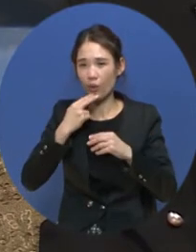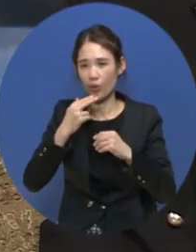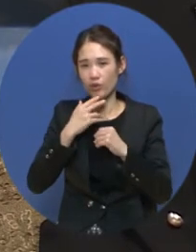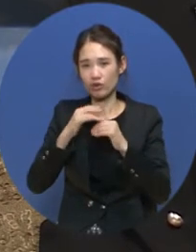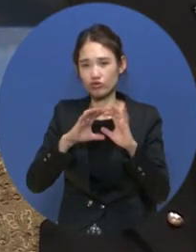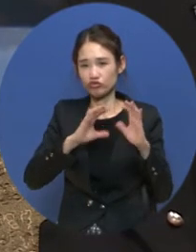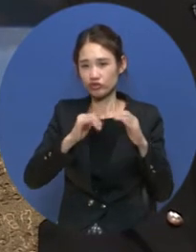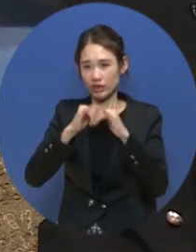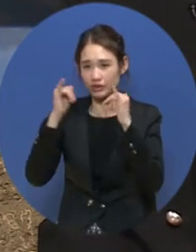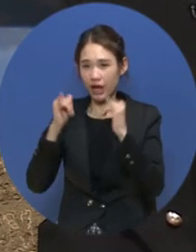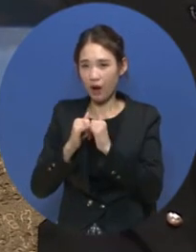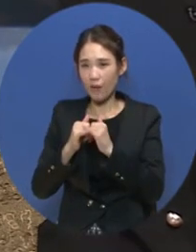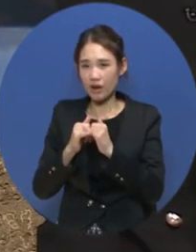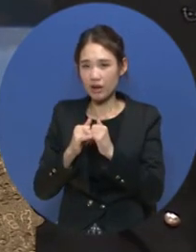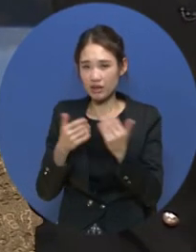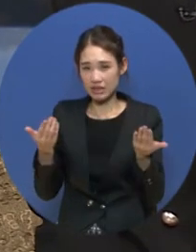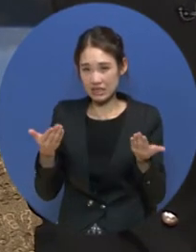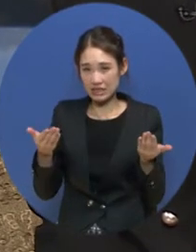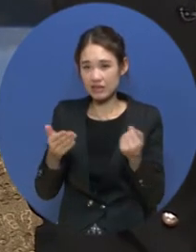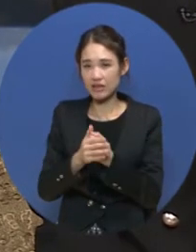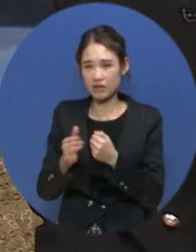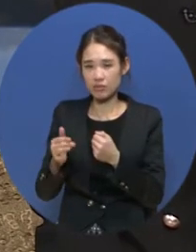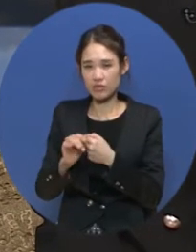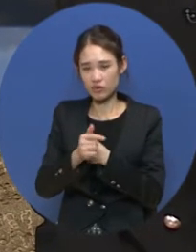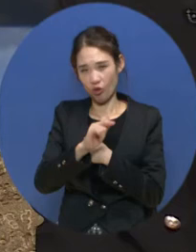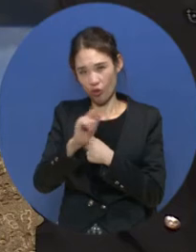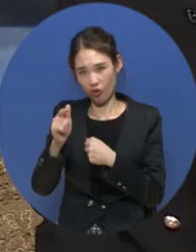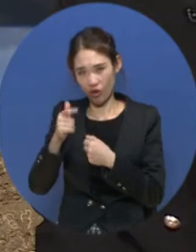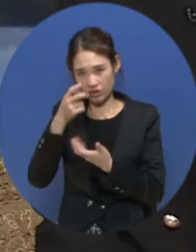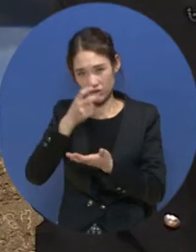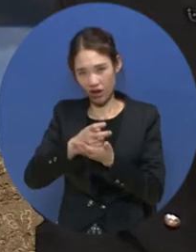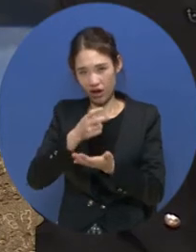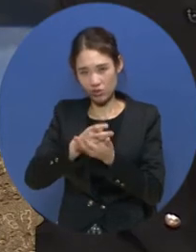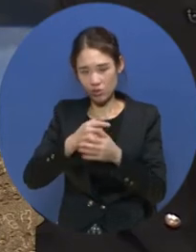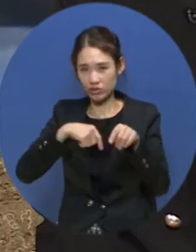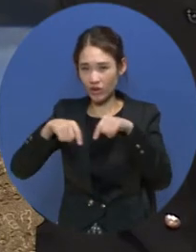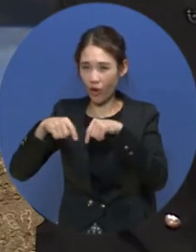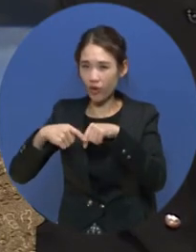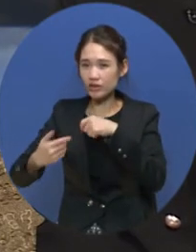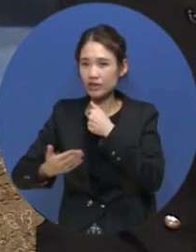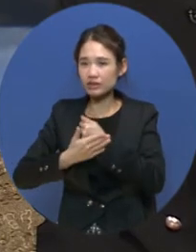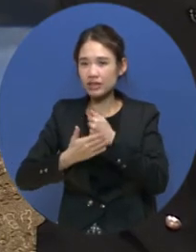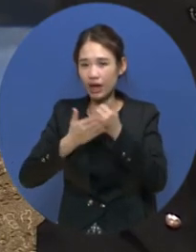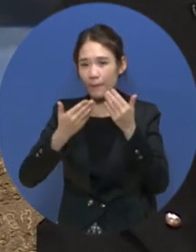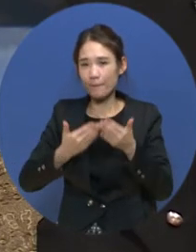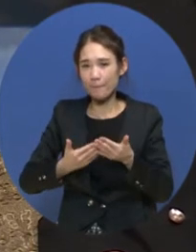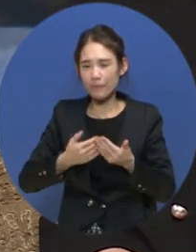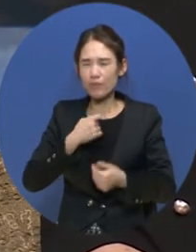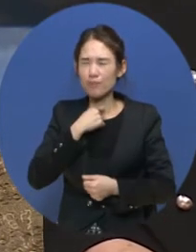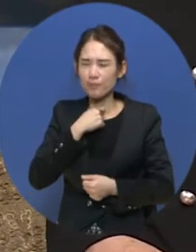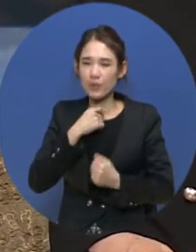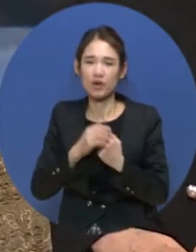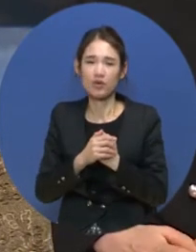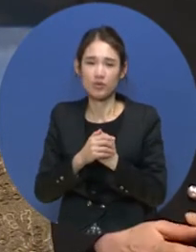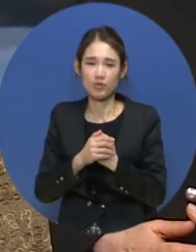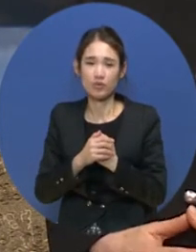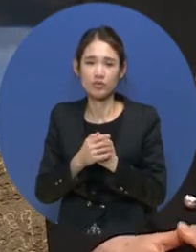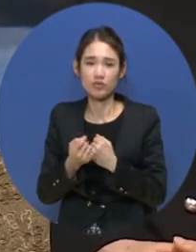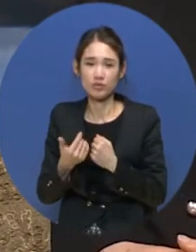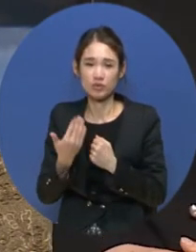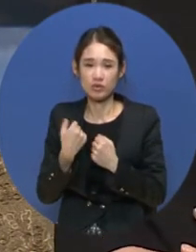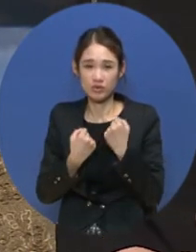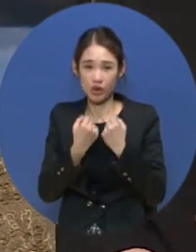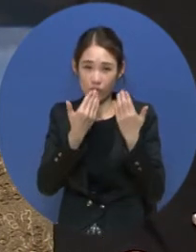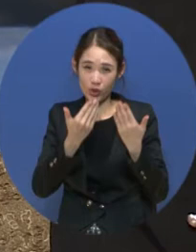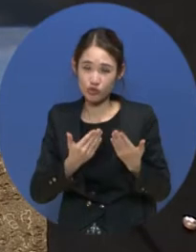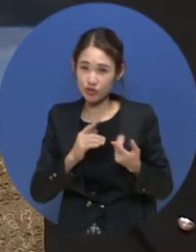일이기 때문에 그런 면에서는 여러 가지 제도나 정책들이 좀 뒷받침이 되기를 네, 바라고 네. 그다음에 이제 또 아까